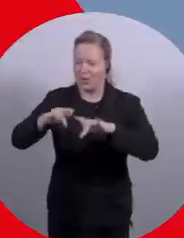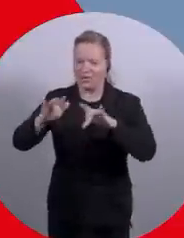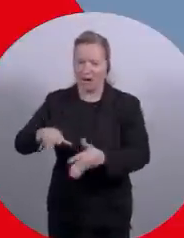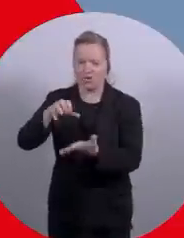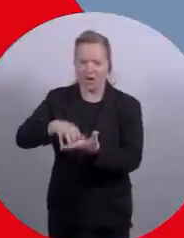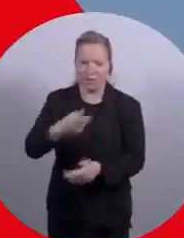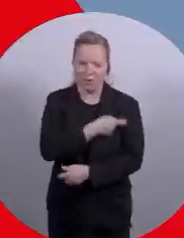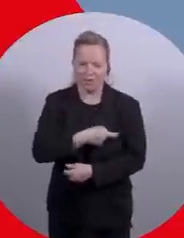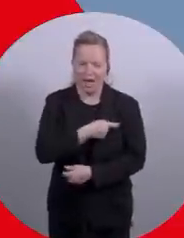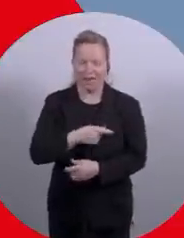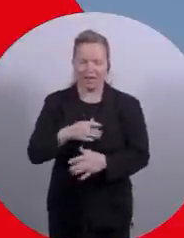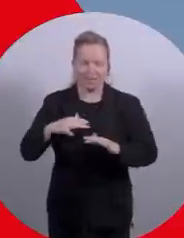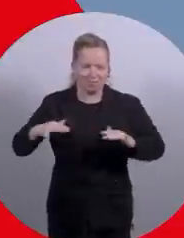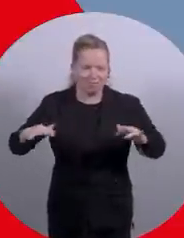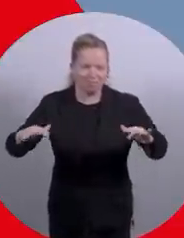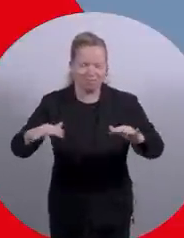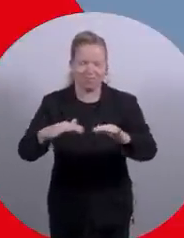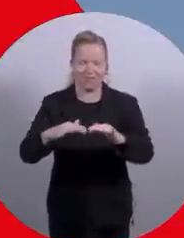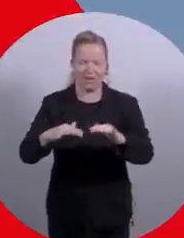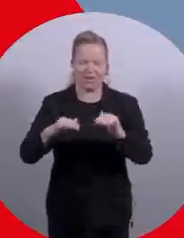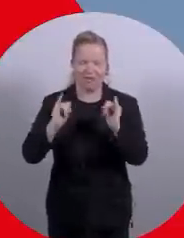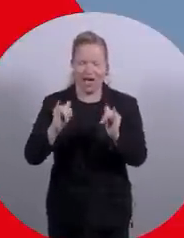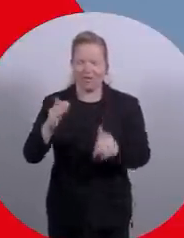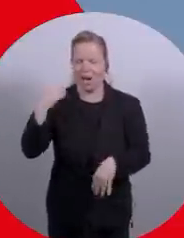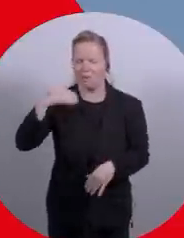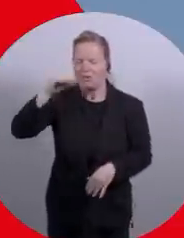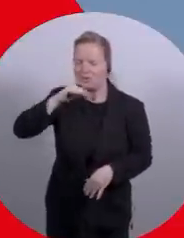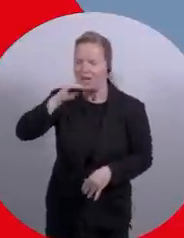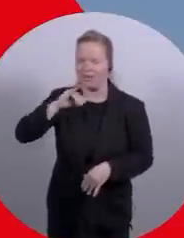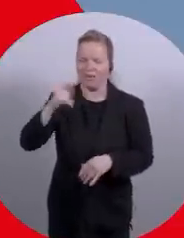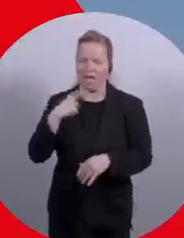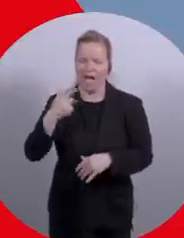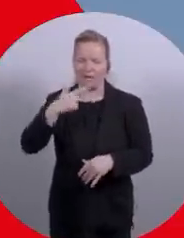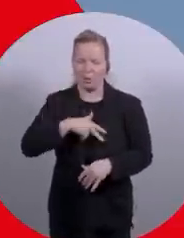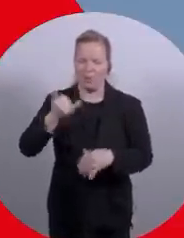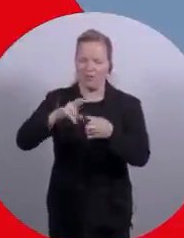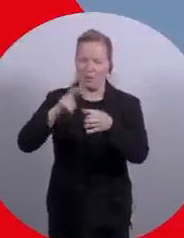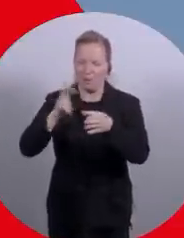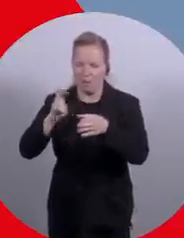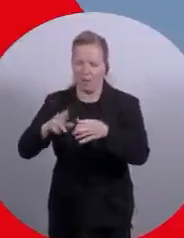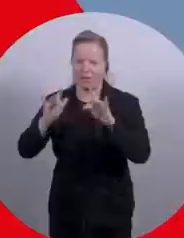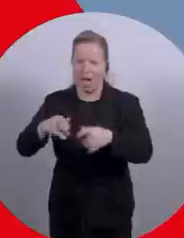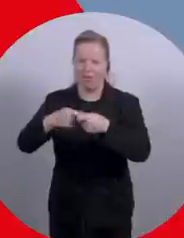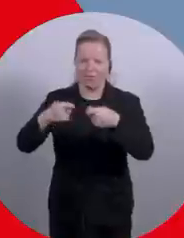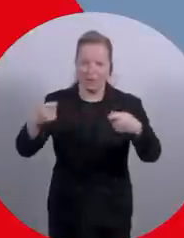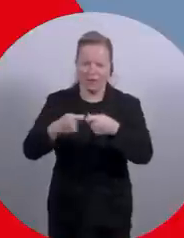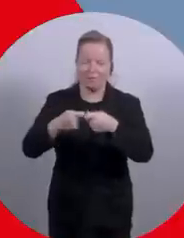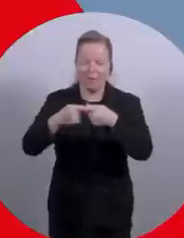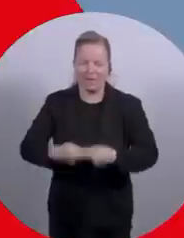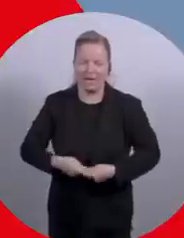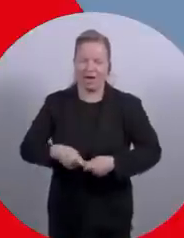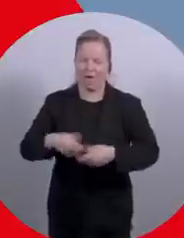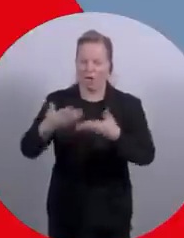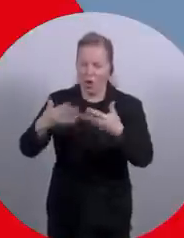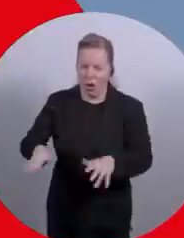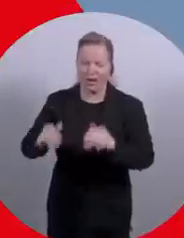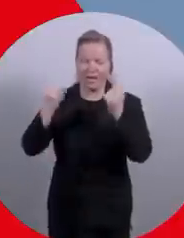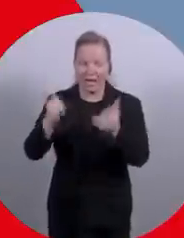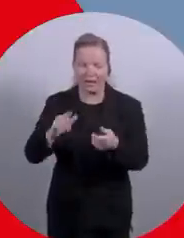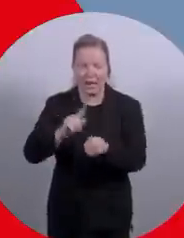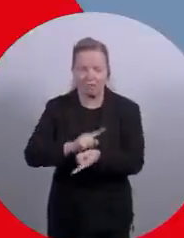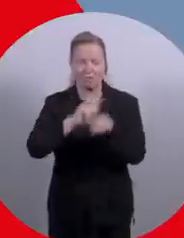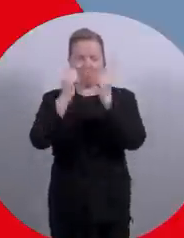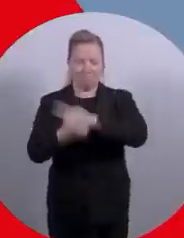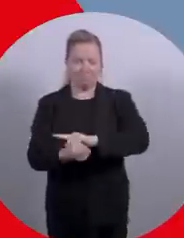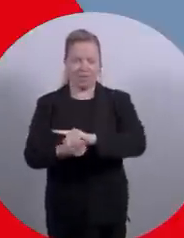und haben uns über Jahrzehnte eigentlich natürlich zu Recht darüber beklagt dass wenn man schwächer dass man Mitglieder verloren haben und jetzt haben wir genau das Gegenteil